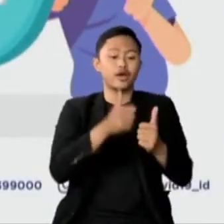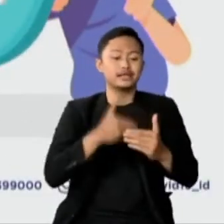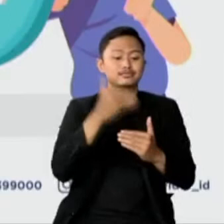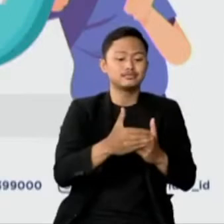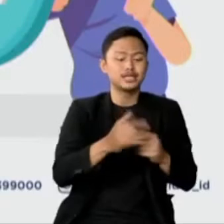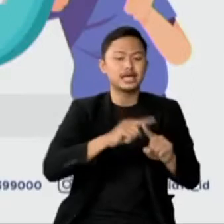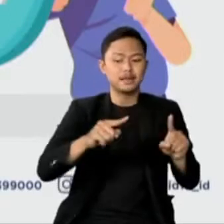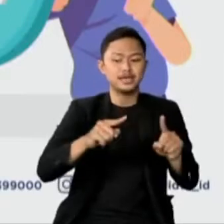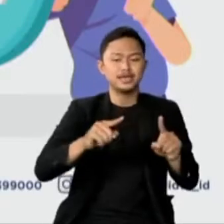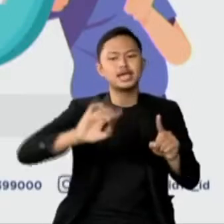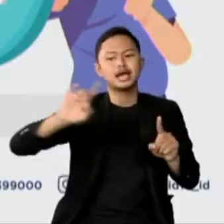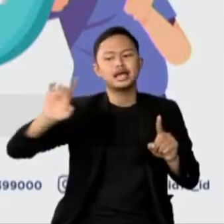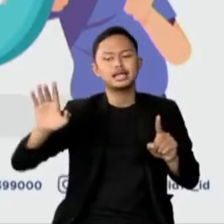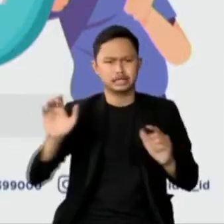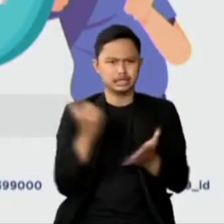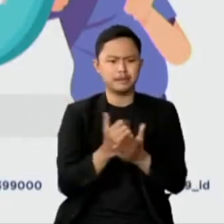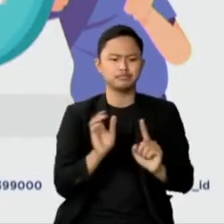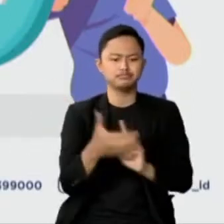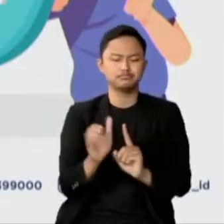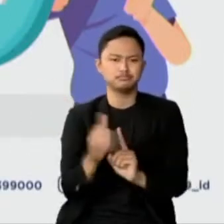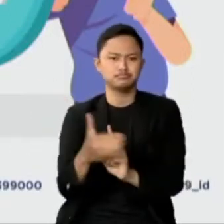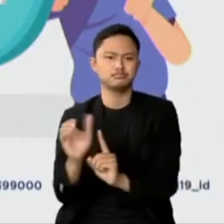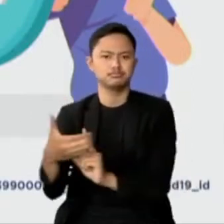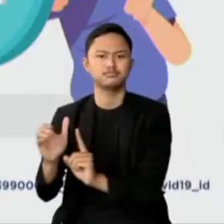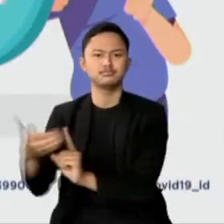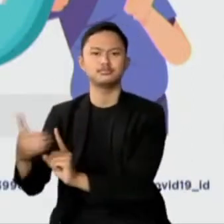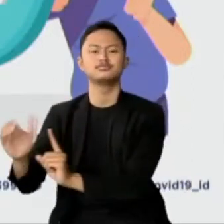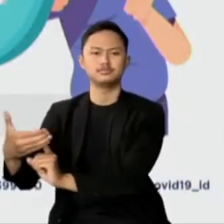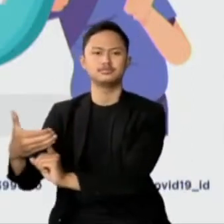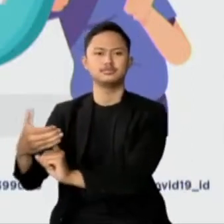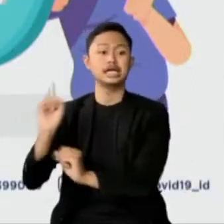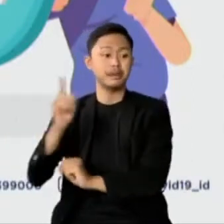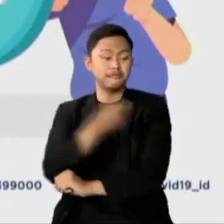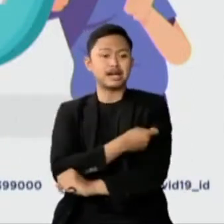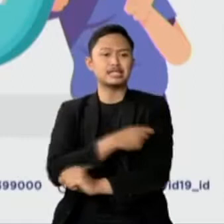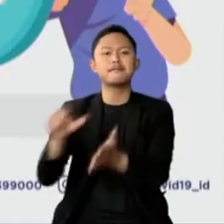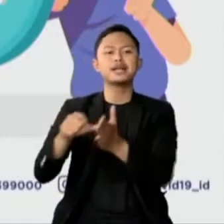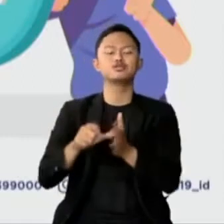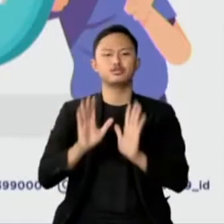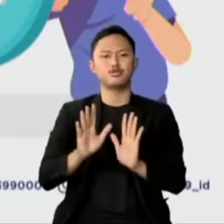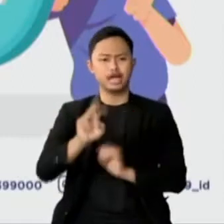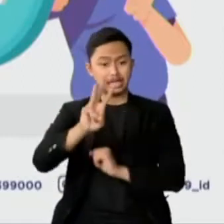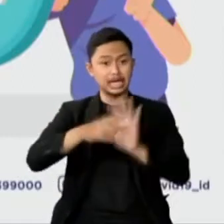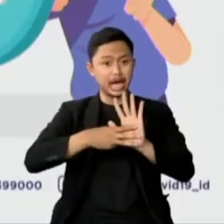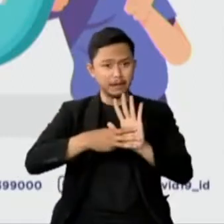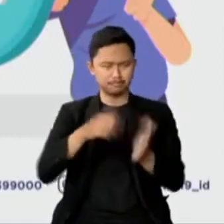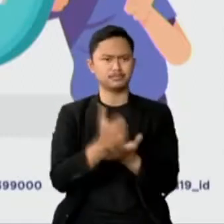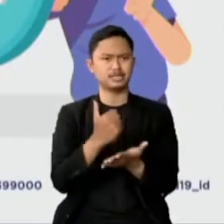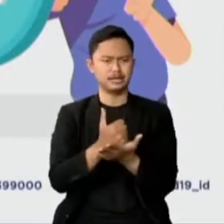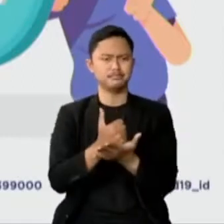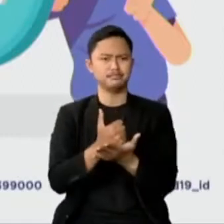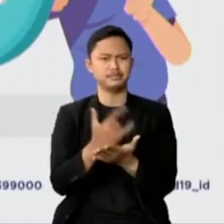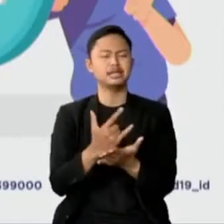nanti bobol Karena vaksin belum tentu bisa melindungi 100% di seluruh masyarakat jadi 3 m itu tetap harus dilakukan